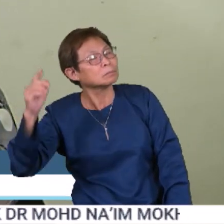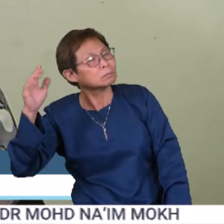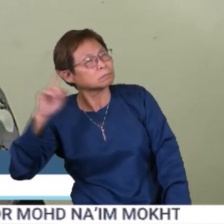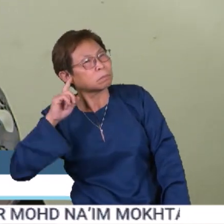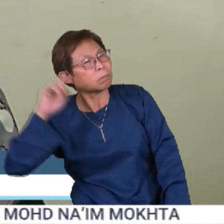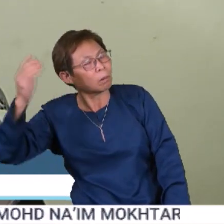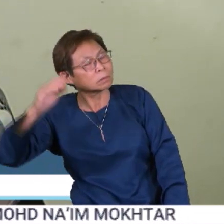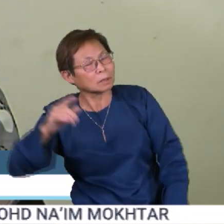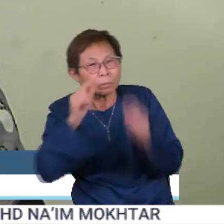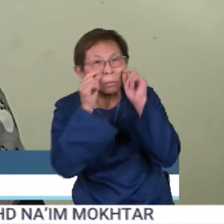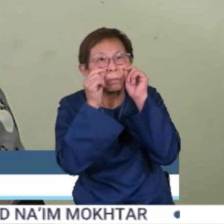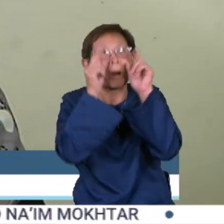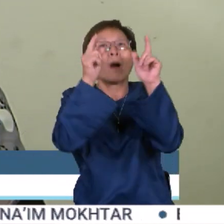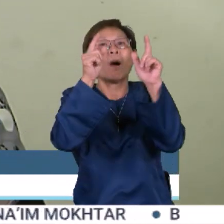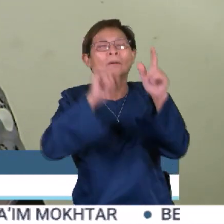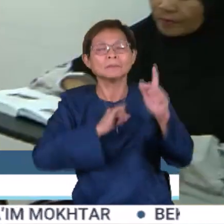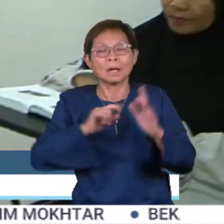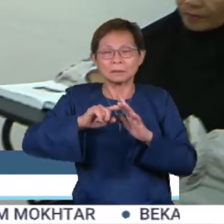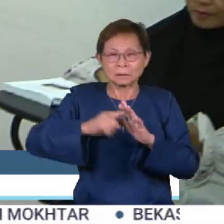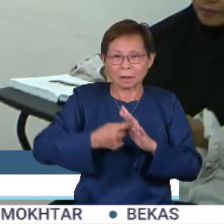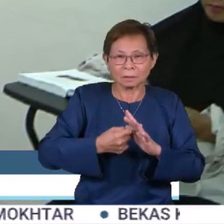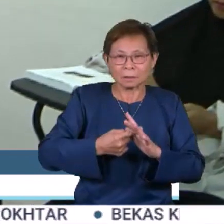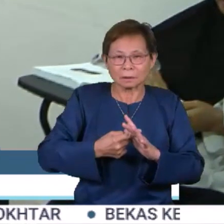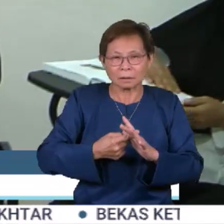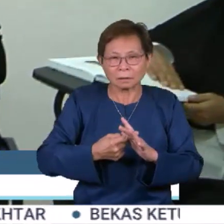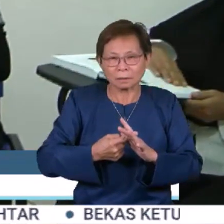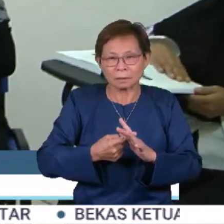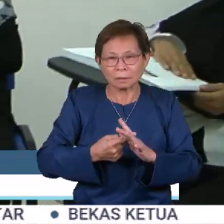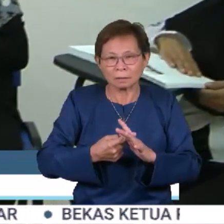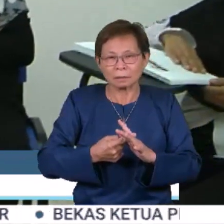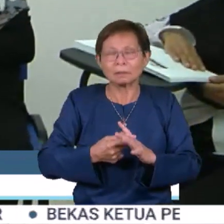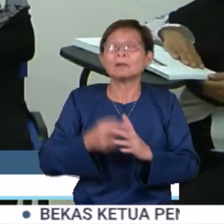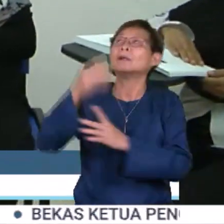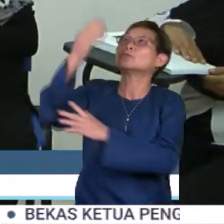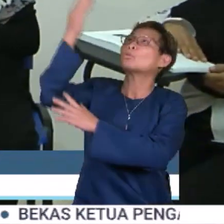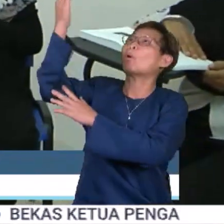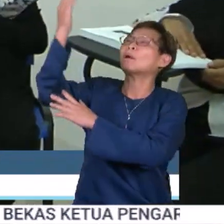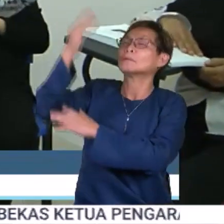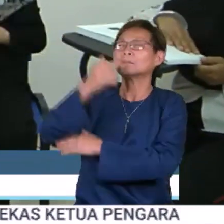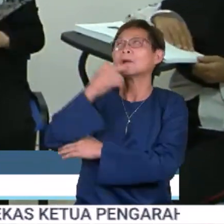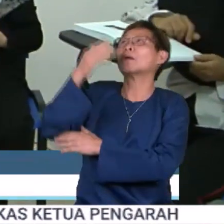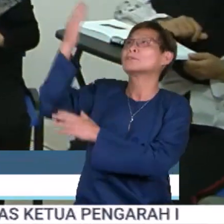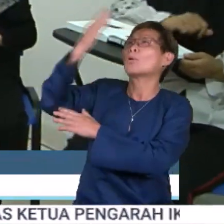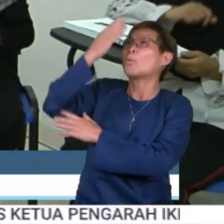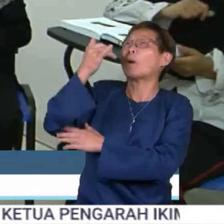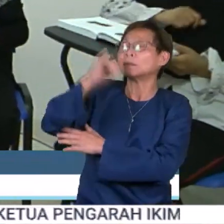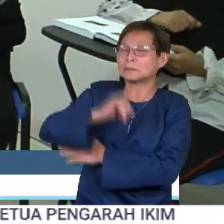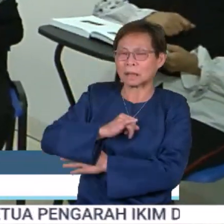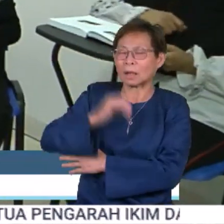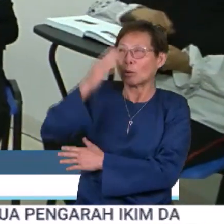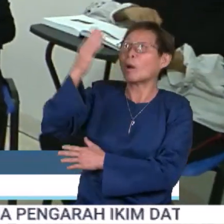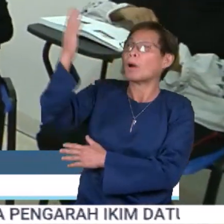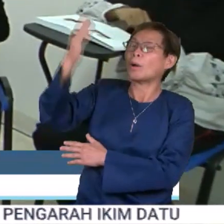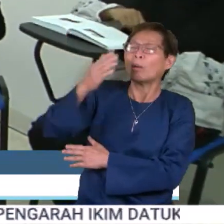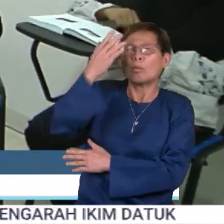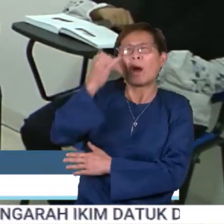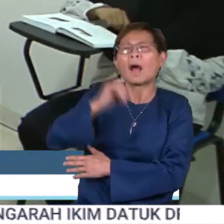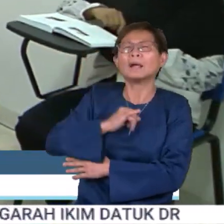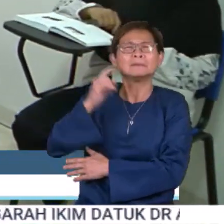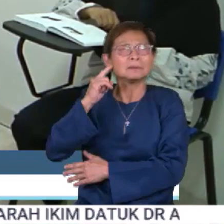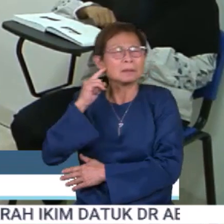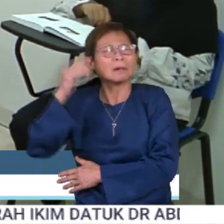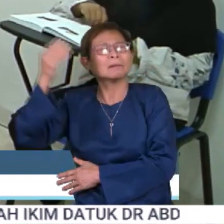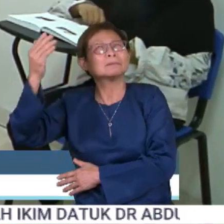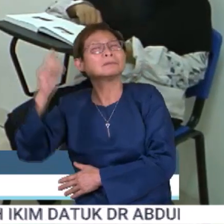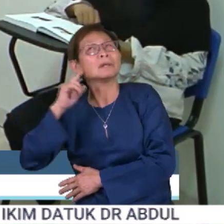macam sedarlah. Saya cakap, ya Allah Tuhan, kenapa saya dengan ceramah ni? Saya